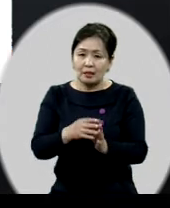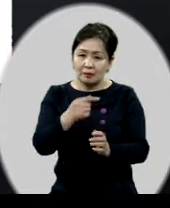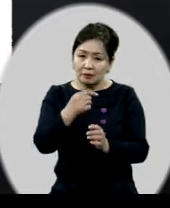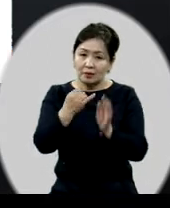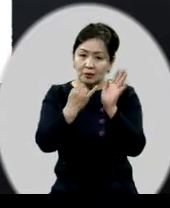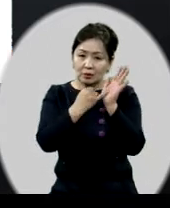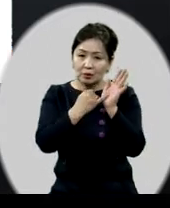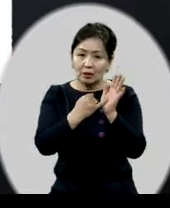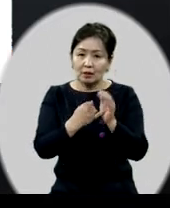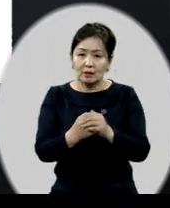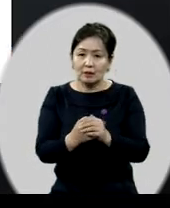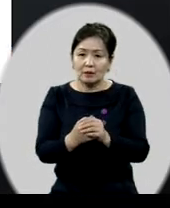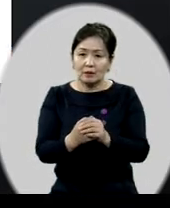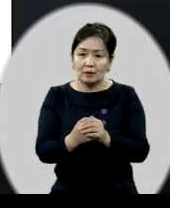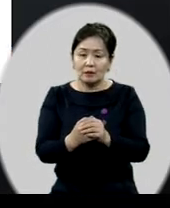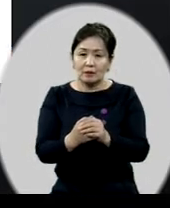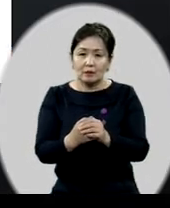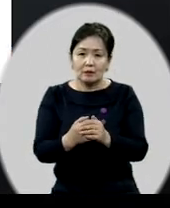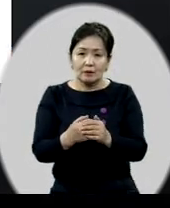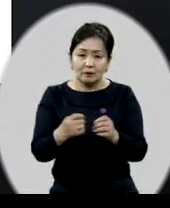16 та нартай нийлж байна уу?